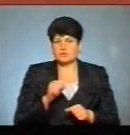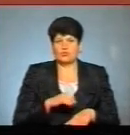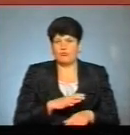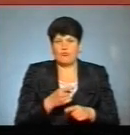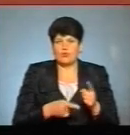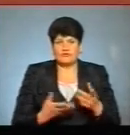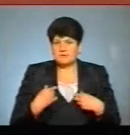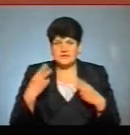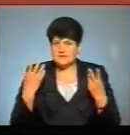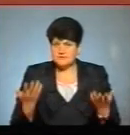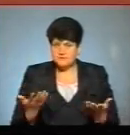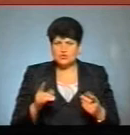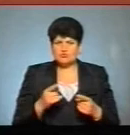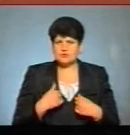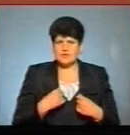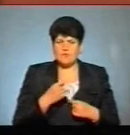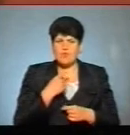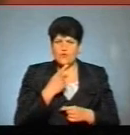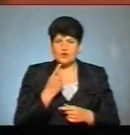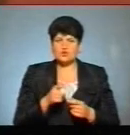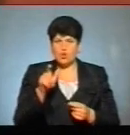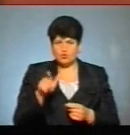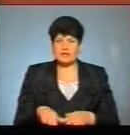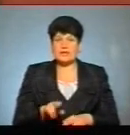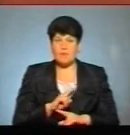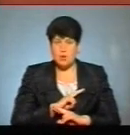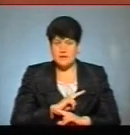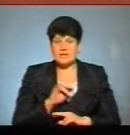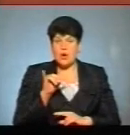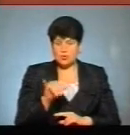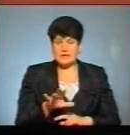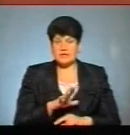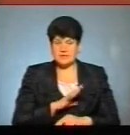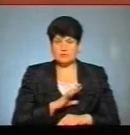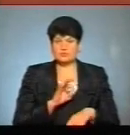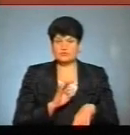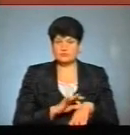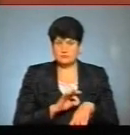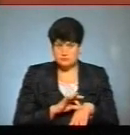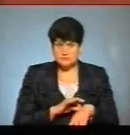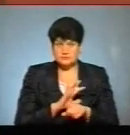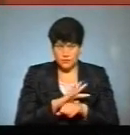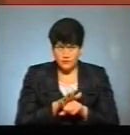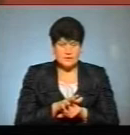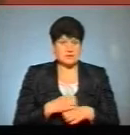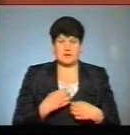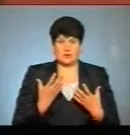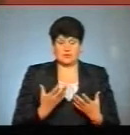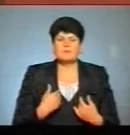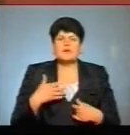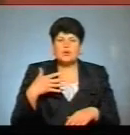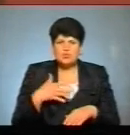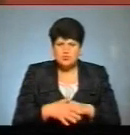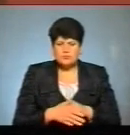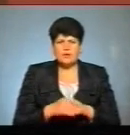не знаємо. Чомусь нам кажуть, що то, якщо людина померла, але в неї був цей вірус, все це дуже страшно. Ми теж розуміємо, нам